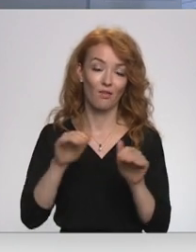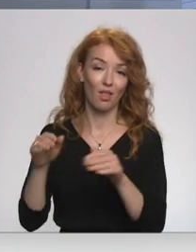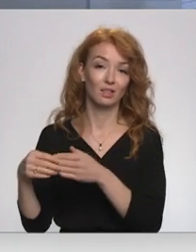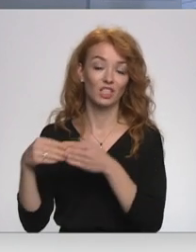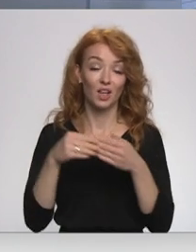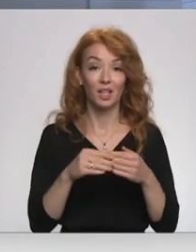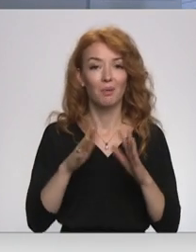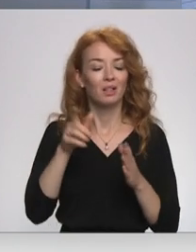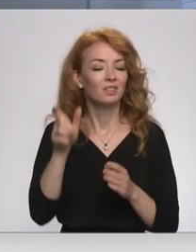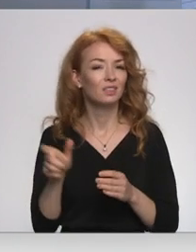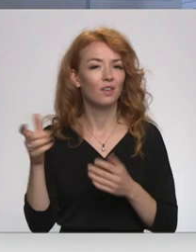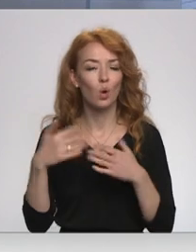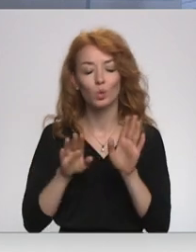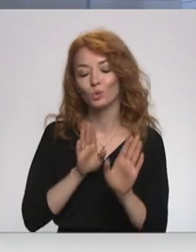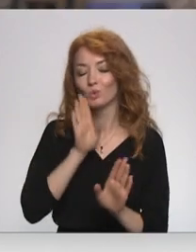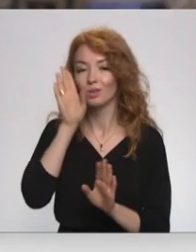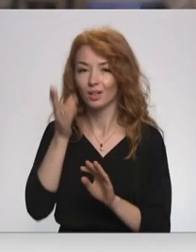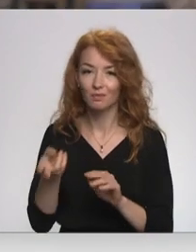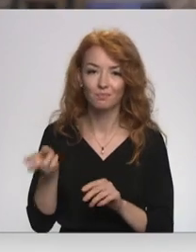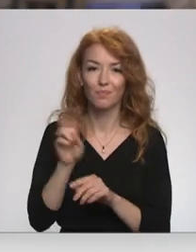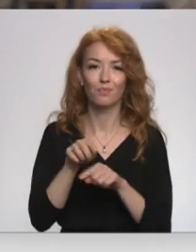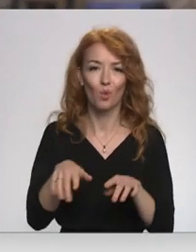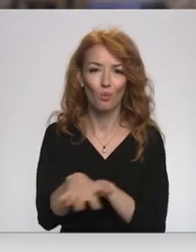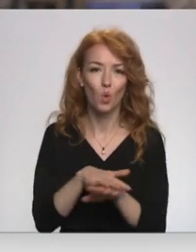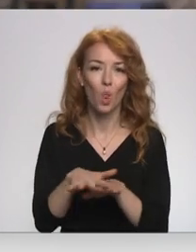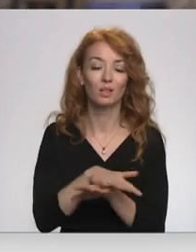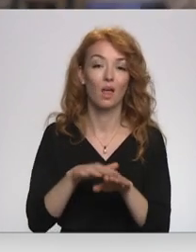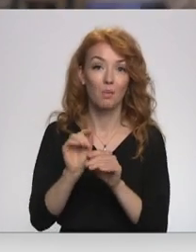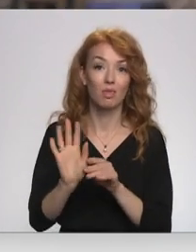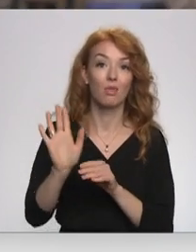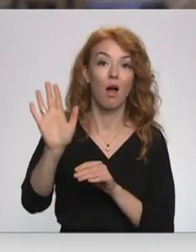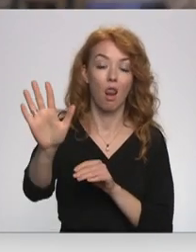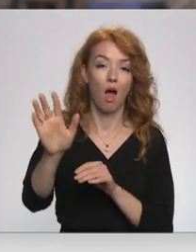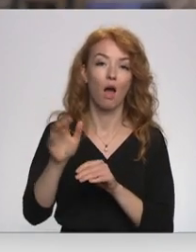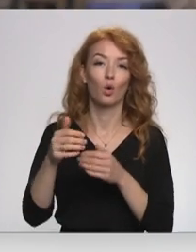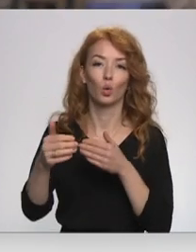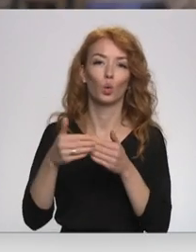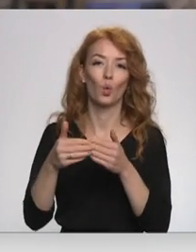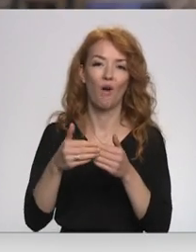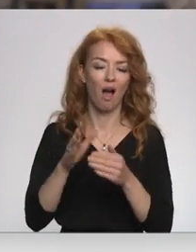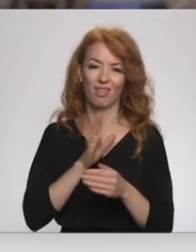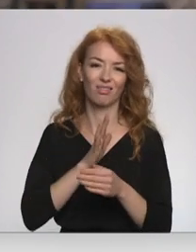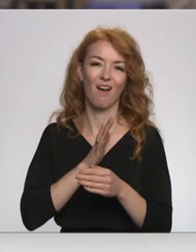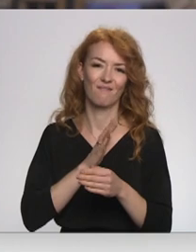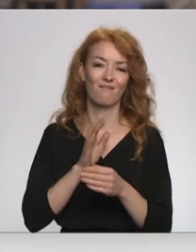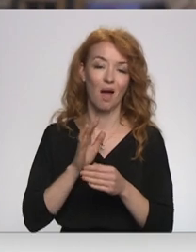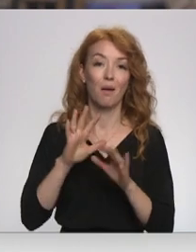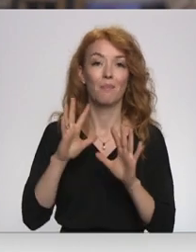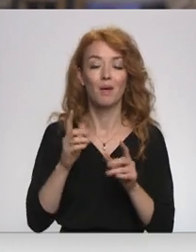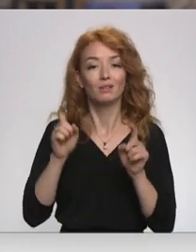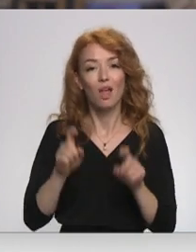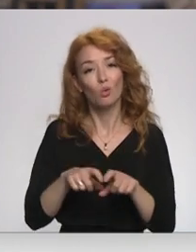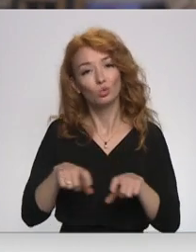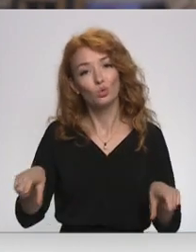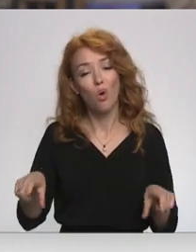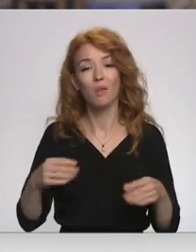Bet cilvēki jau no paša rīta šeit nākot pulcējās, tur tālāk tūmā īsti pienākt šeit nevar, bet sēdēs kresliņiem